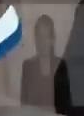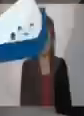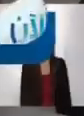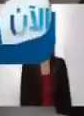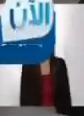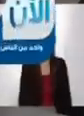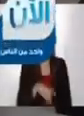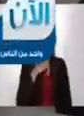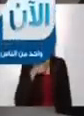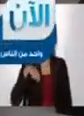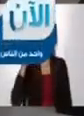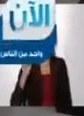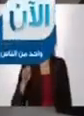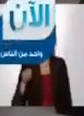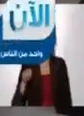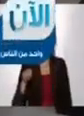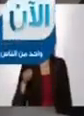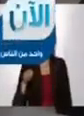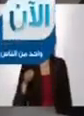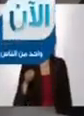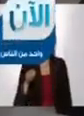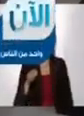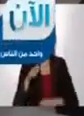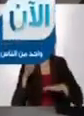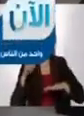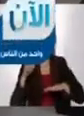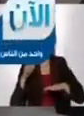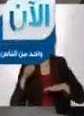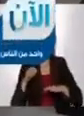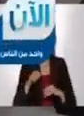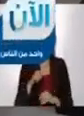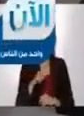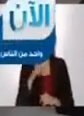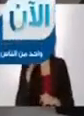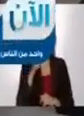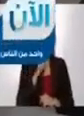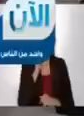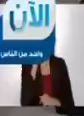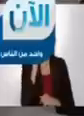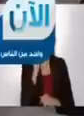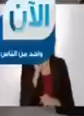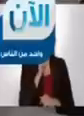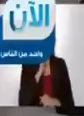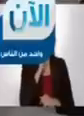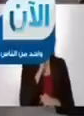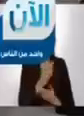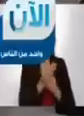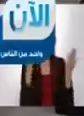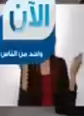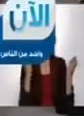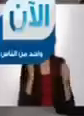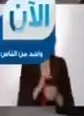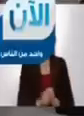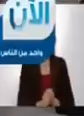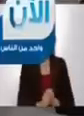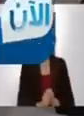وصلنا لفقرة حكمة المحكمة، وهي فقرة بنقدمها دايما في واحد من الناس، لأن دراما الواقع أشد